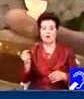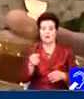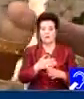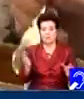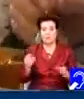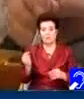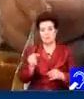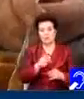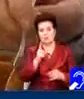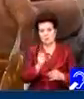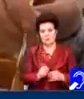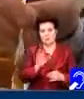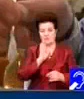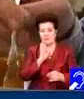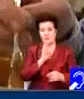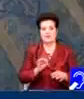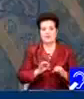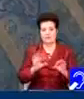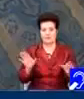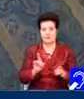femei se numesc Elena.